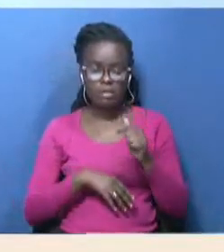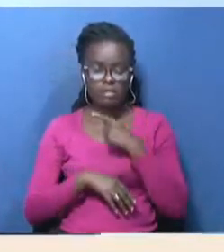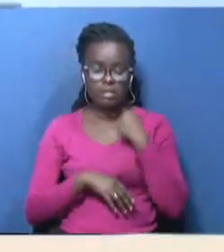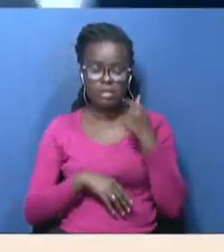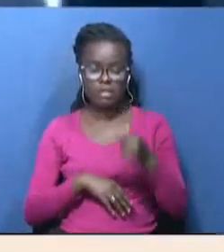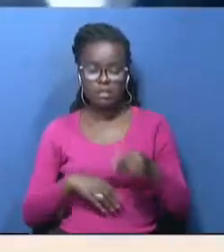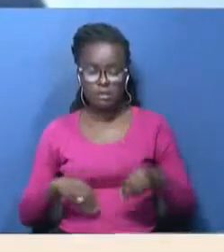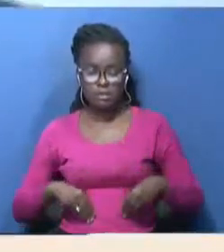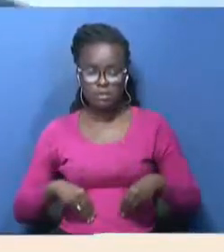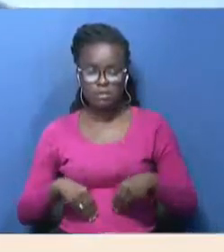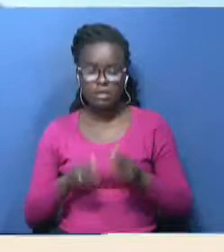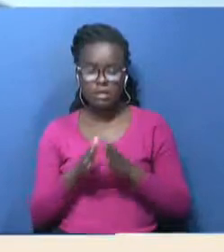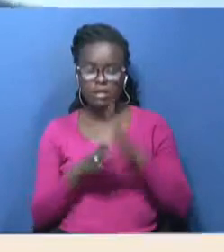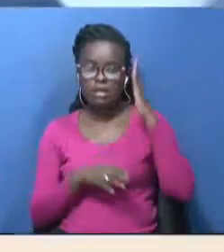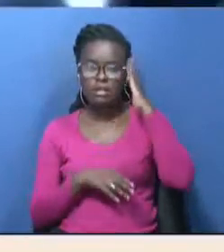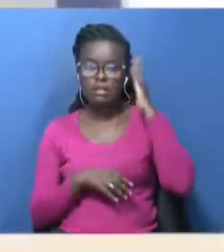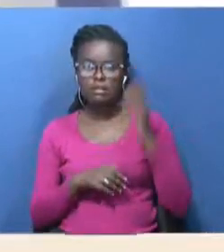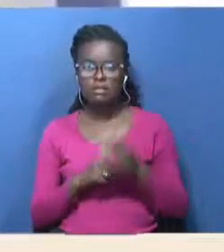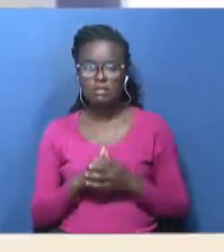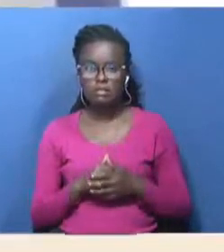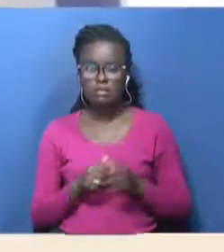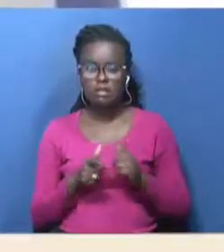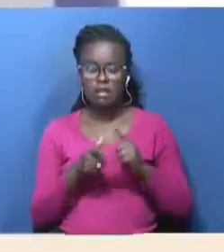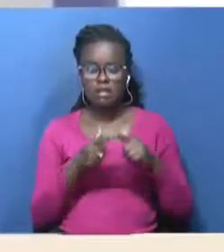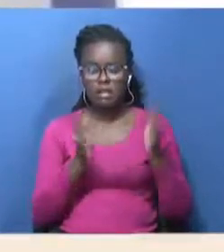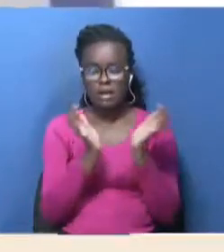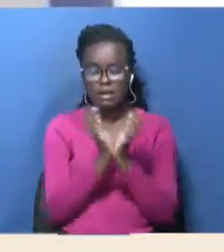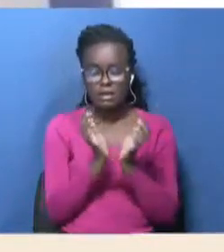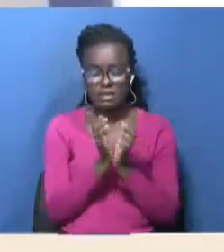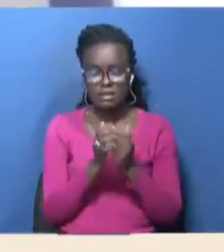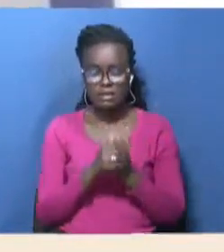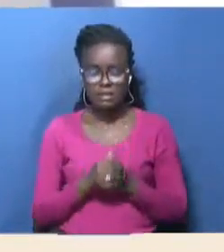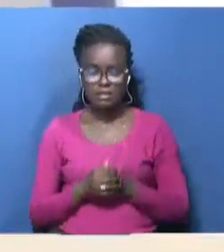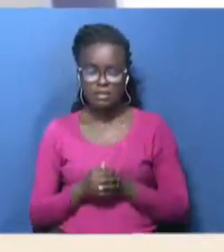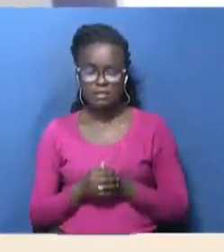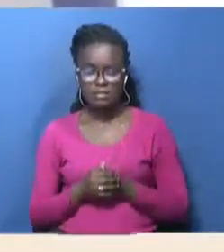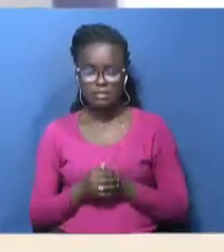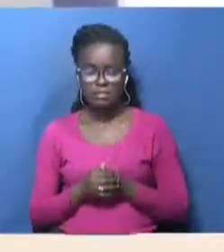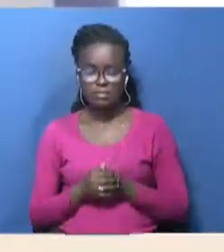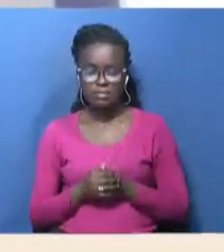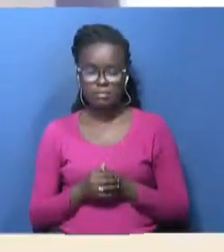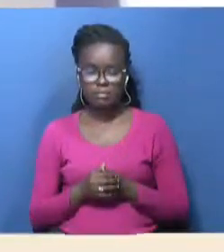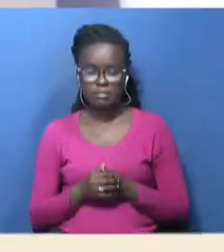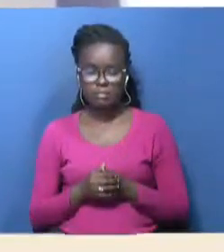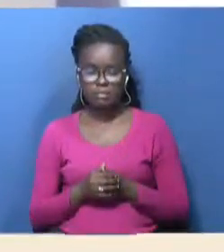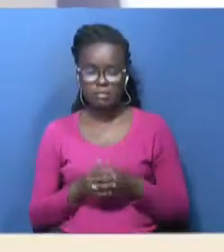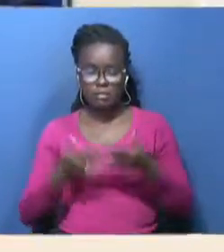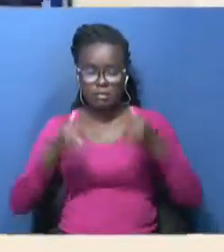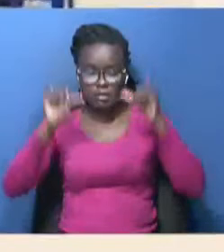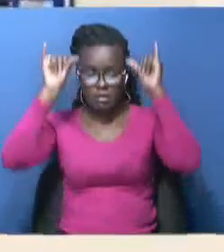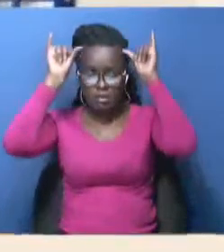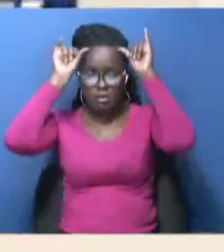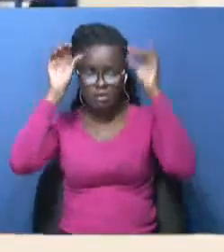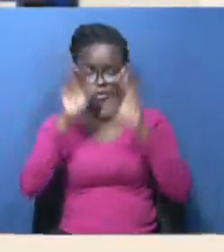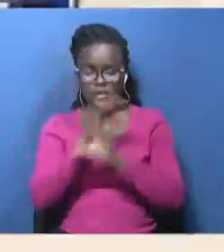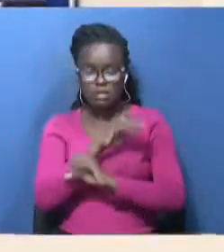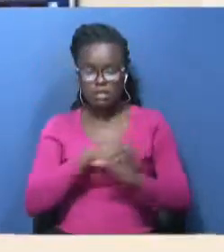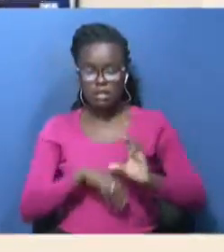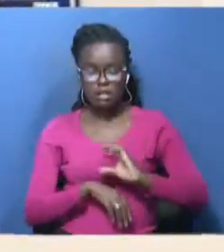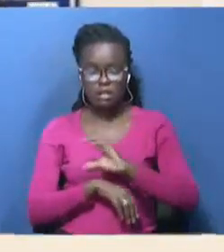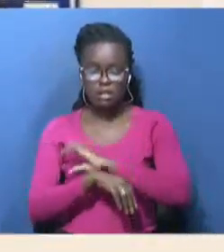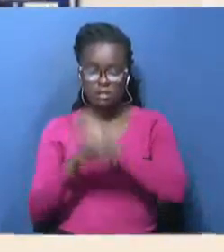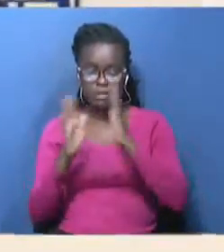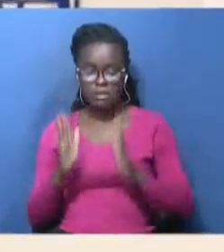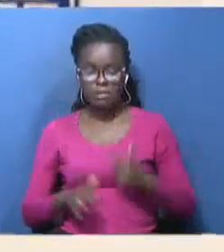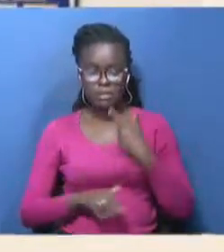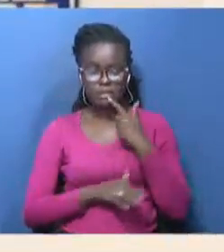vijana na wanajulikana wakamatwe, wachajue na mada. Mahiũ marĩa maiyĩtwo kamishina nĩ eranĩire